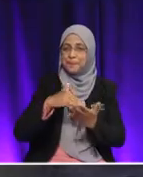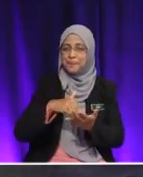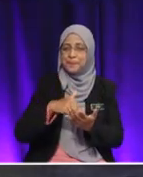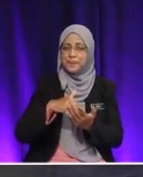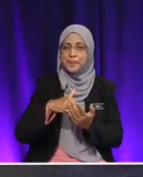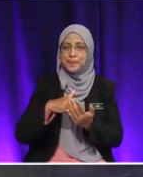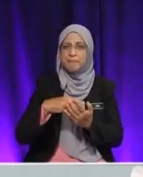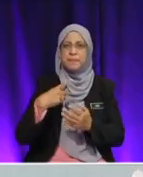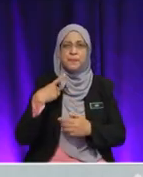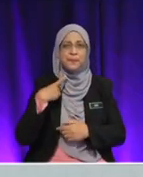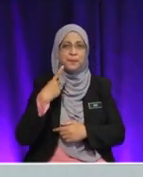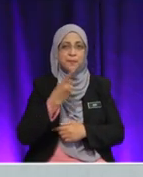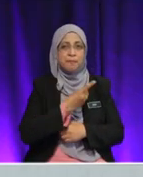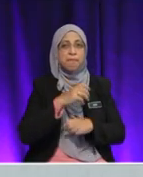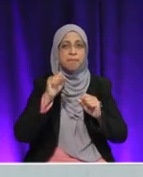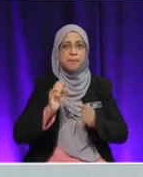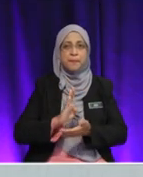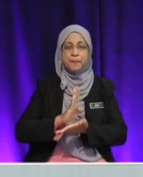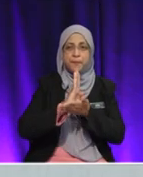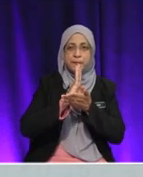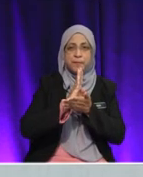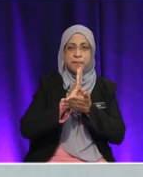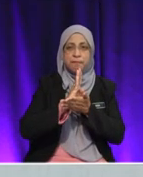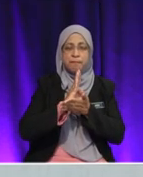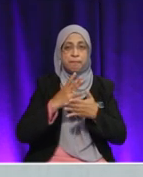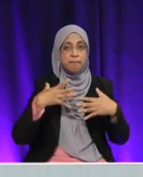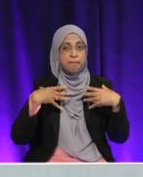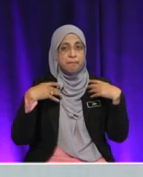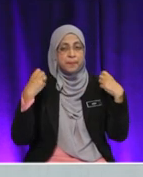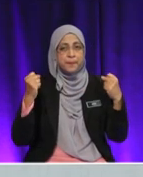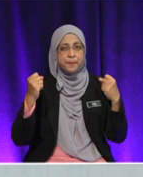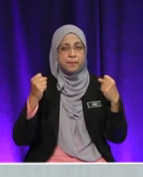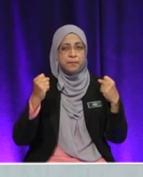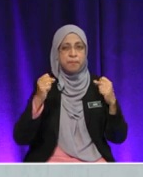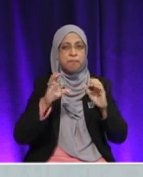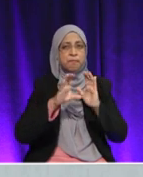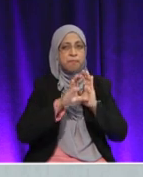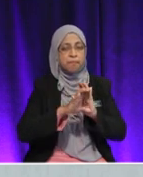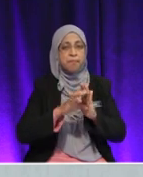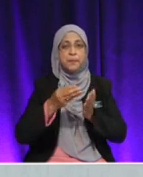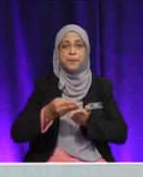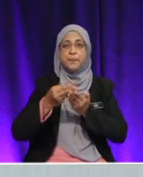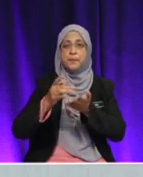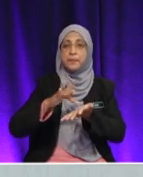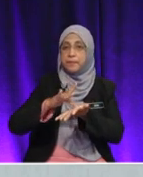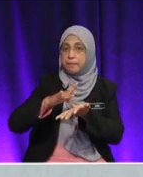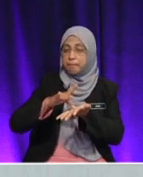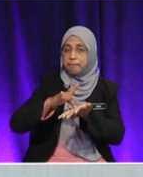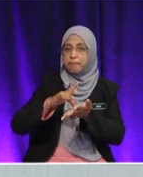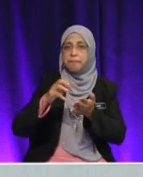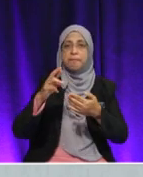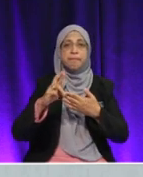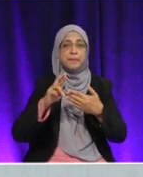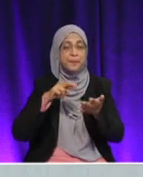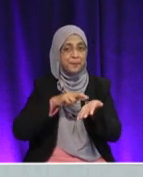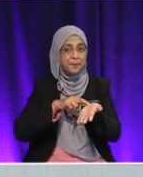kita boleh membantu mereka dari segi kesehatan contohnya boleh memberi obat atau boleh merawat